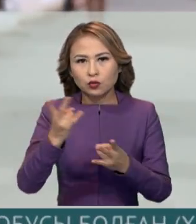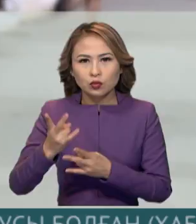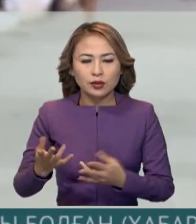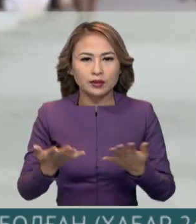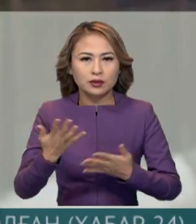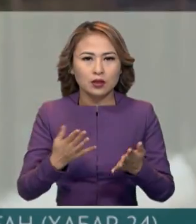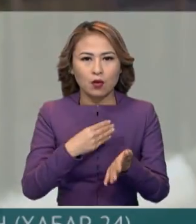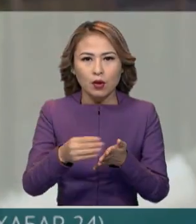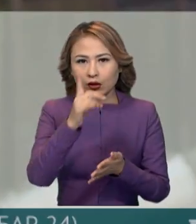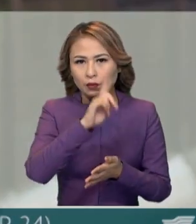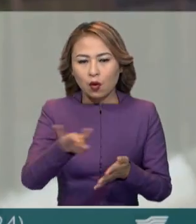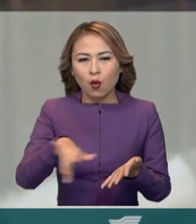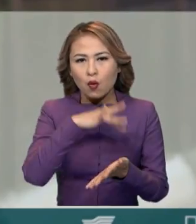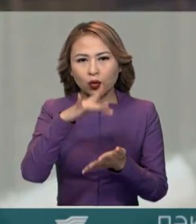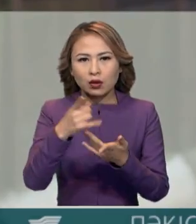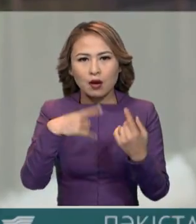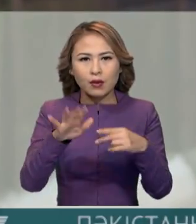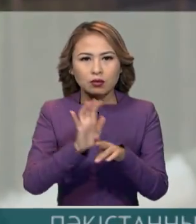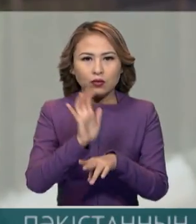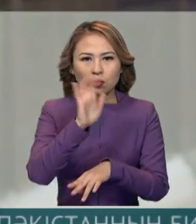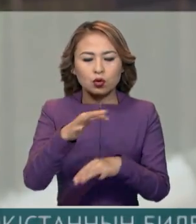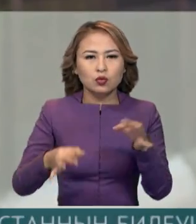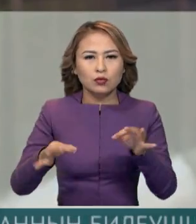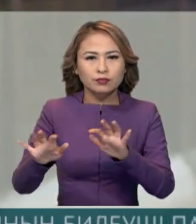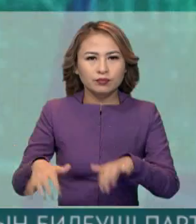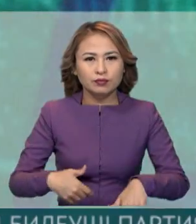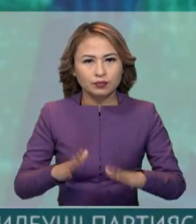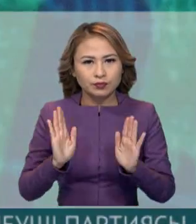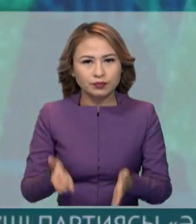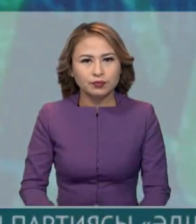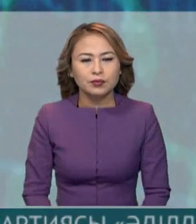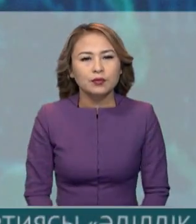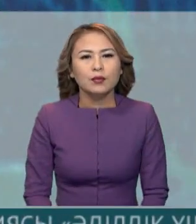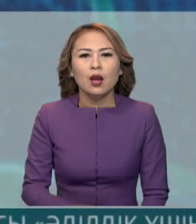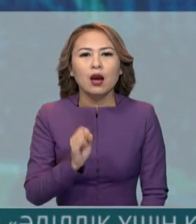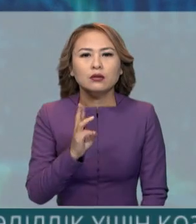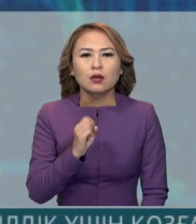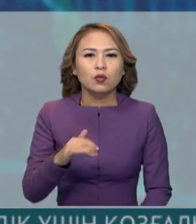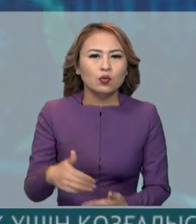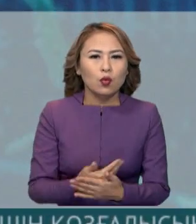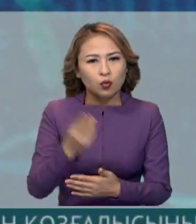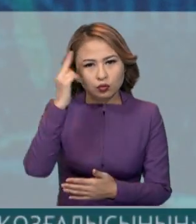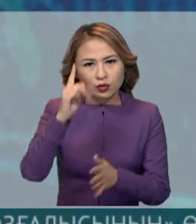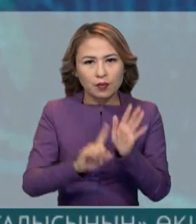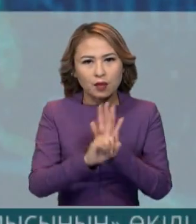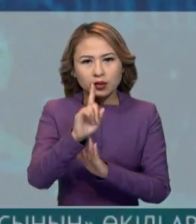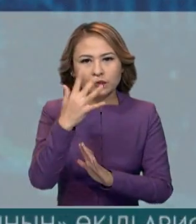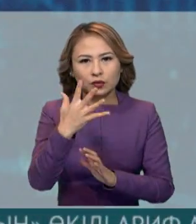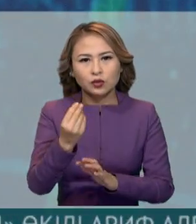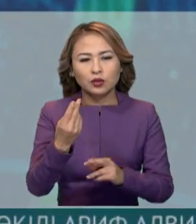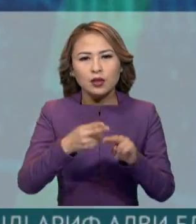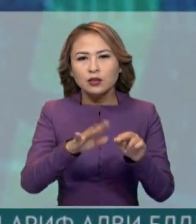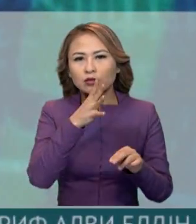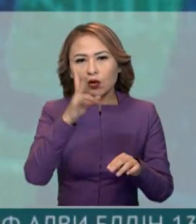игермесе, қалалық қорға сот арқылы қайтаратын боламыз. Ақтауда жаңа оқу жылы басталғалы 5